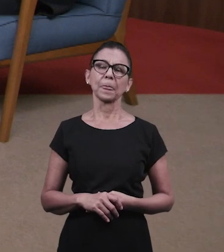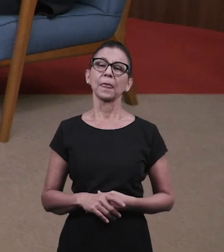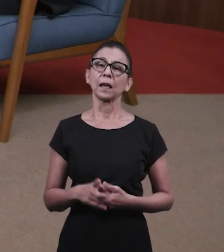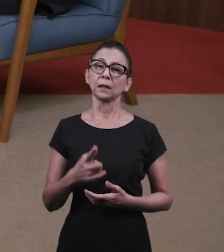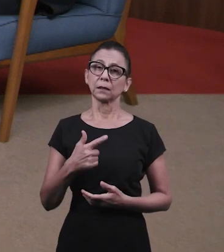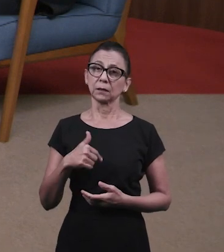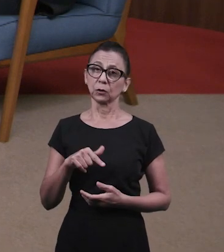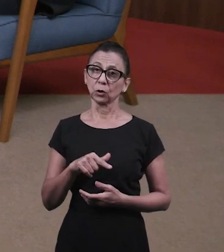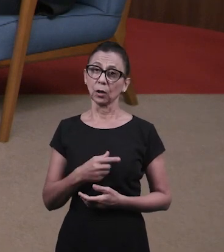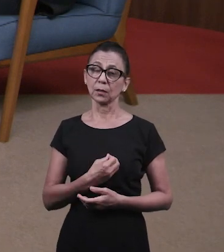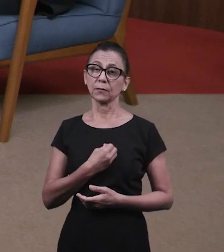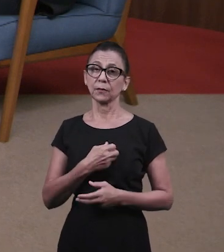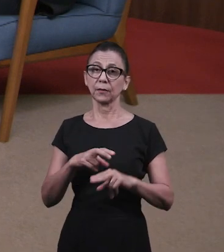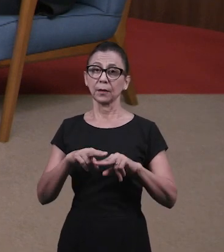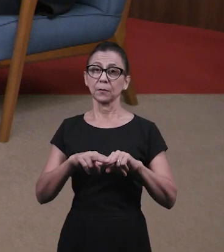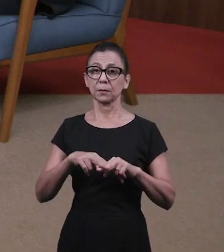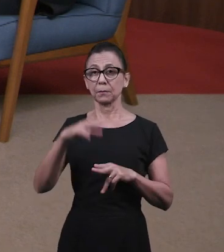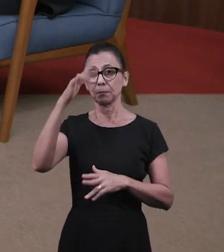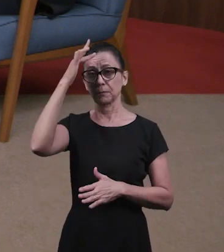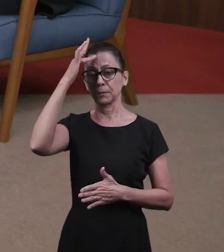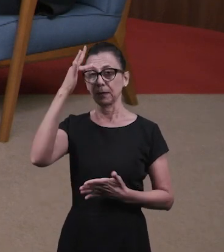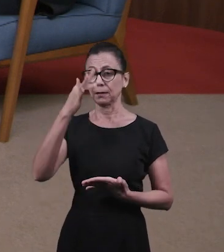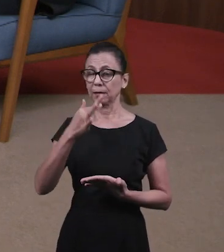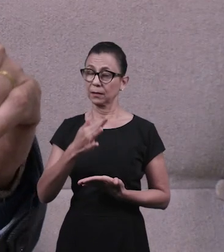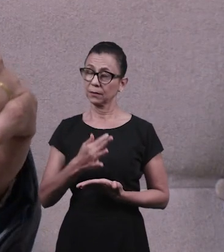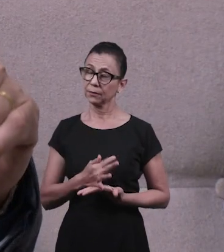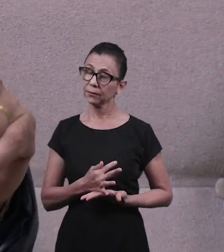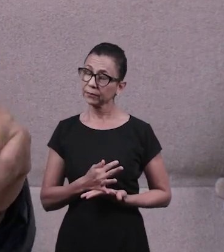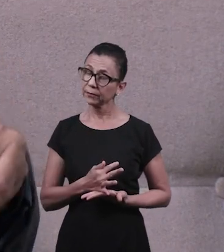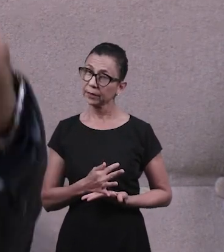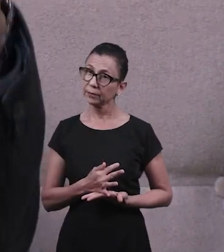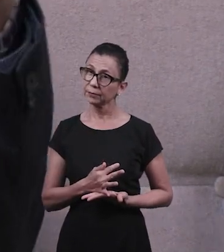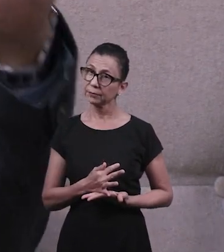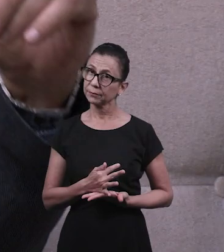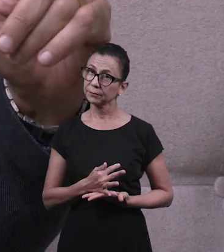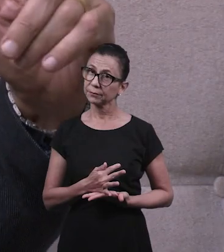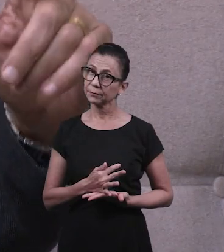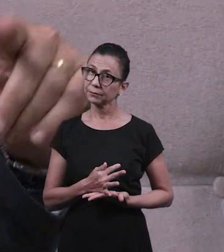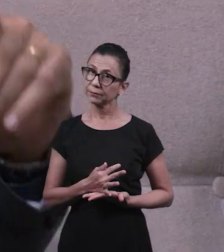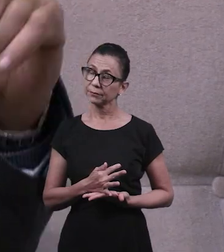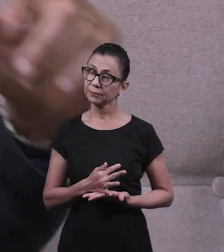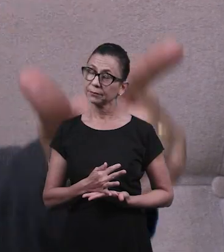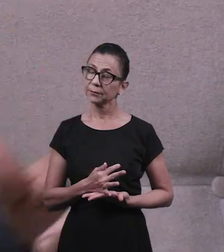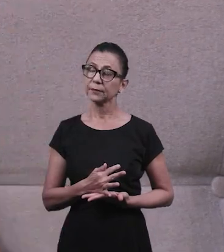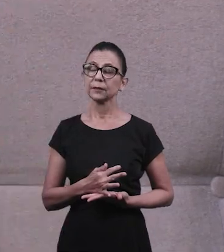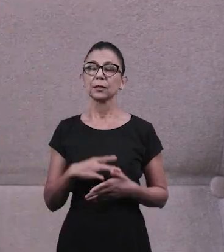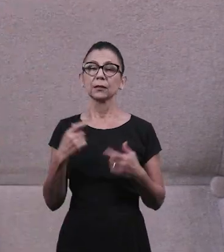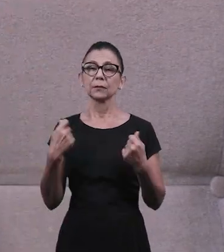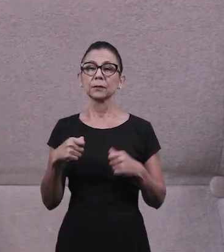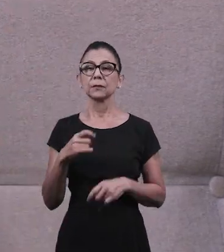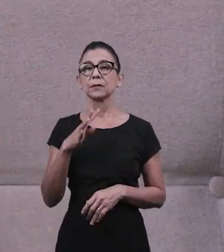est nécessaire de connaître véritablement l'auteur et le consommateur de la foi.